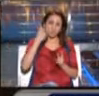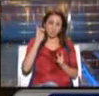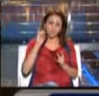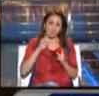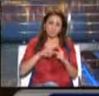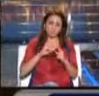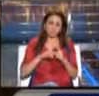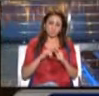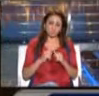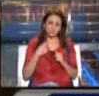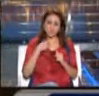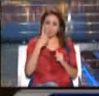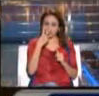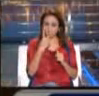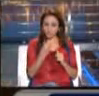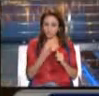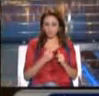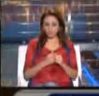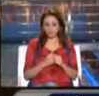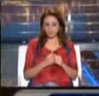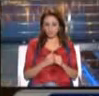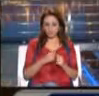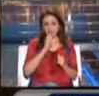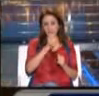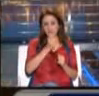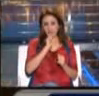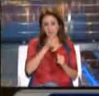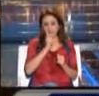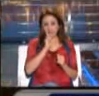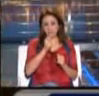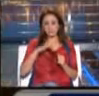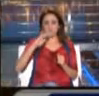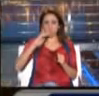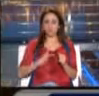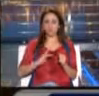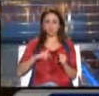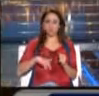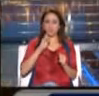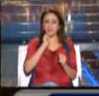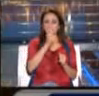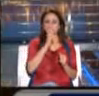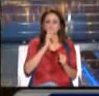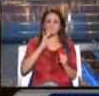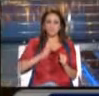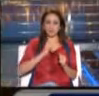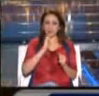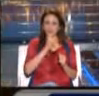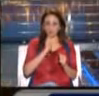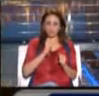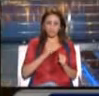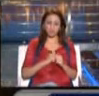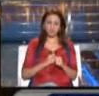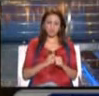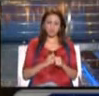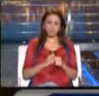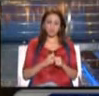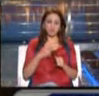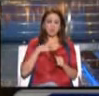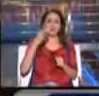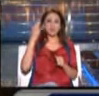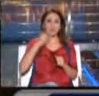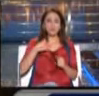انا من وجهه نظري لما حضرتك في الاعلام بتبقى موجود على الكرسي بتاع البرنامج بتاعك بتبقى مفروض ان